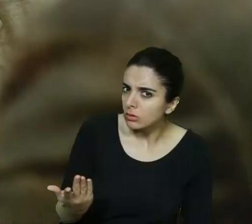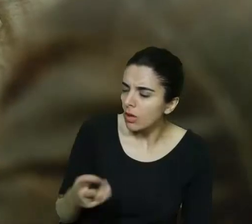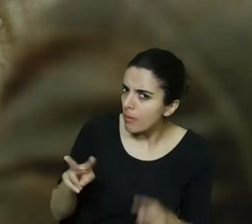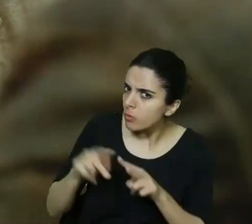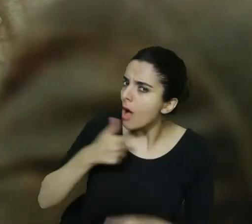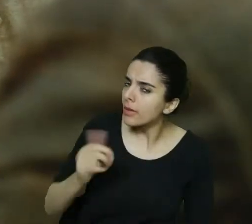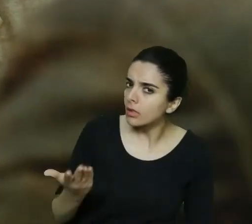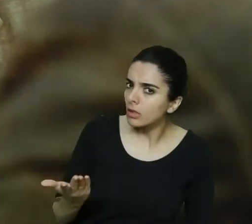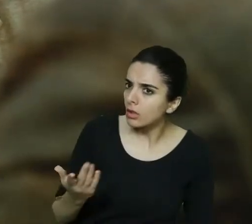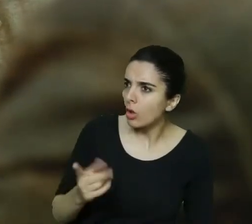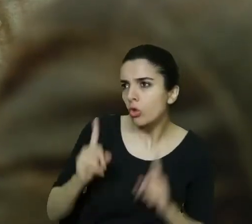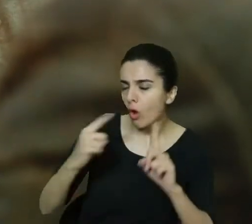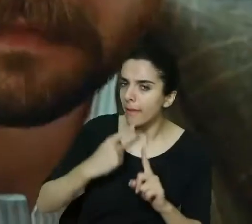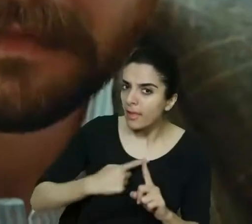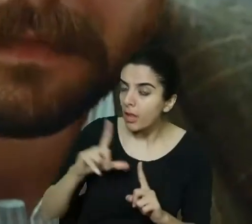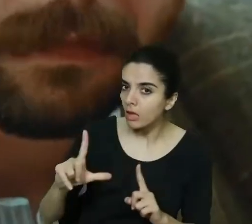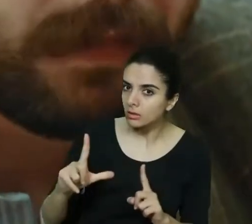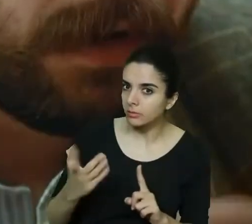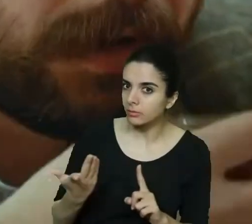Memdu abi, tövbe de.